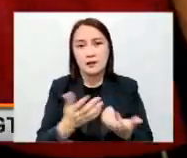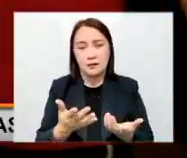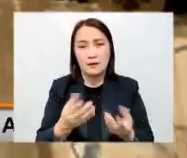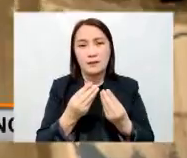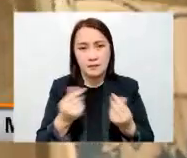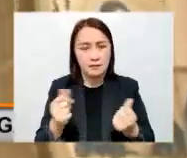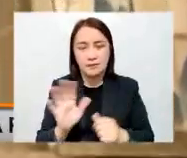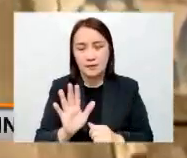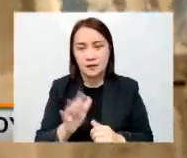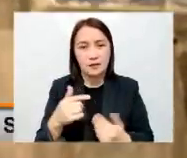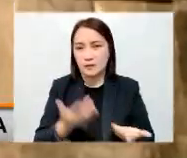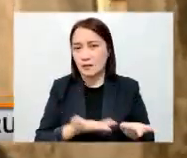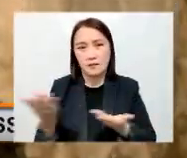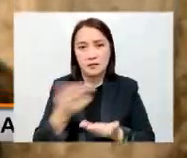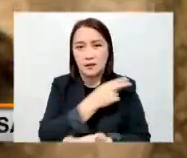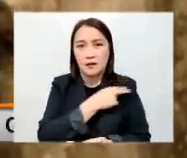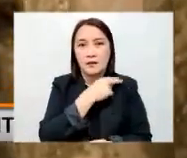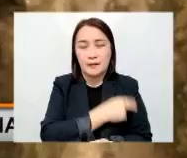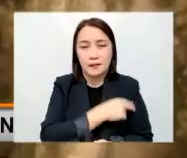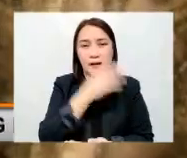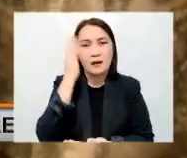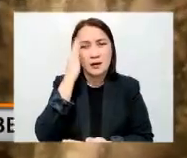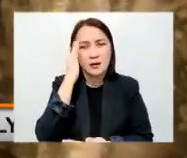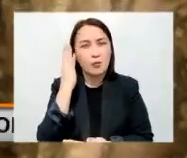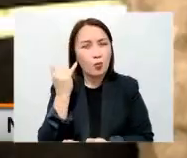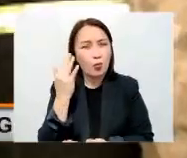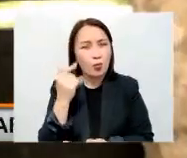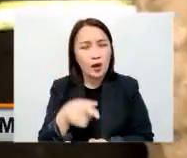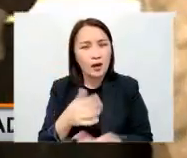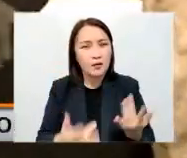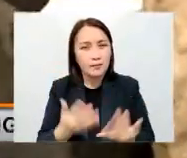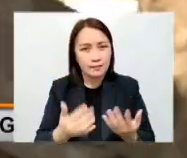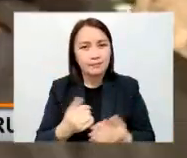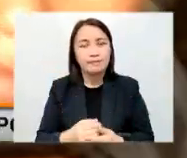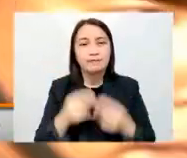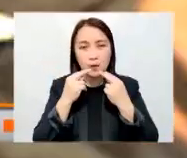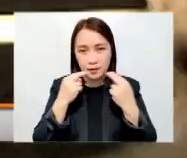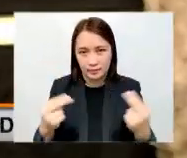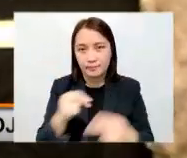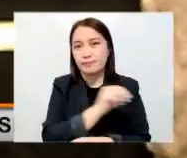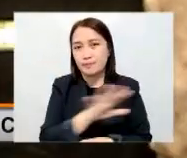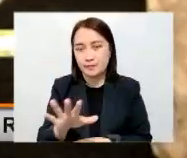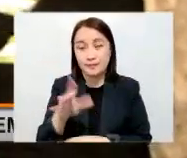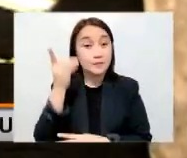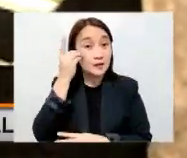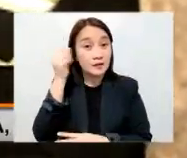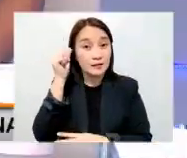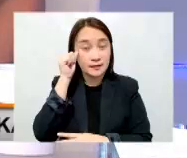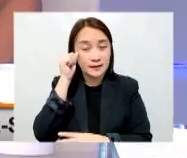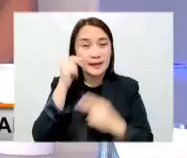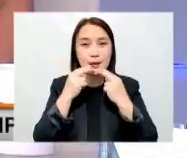ospital. Inaalam pa ang sanhi ng sunog. Nagbabalita mula sa Frontline, Dave Abuel, News